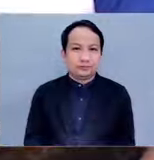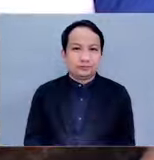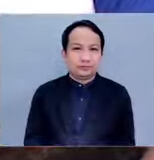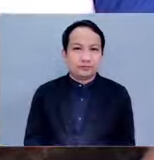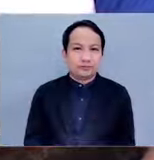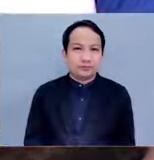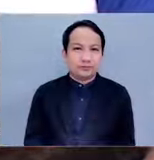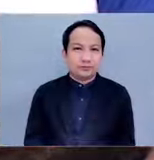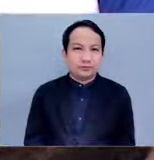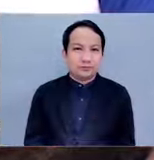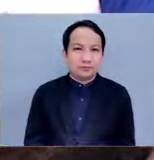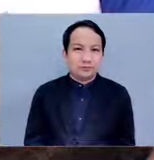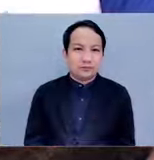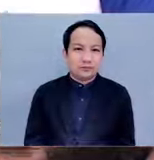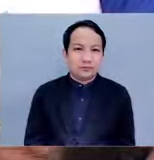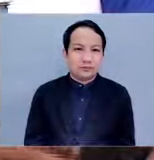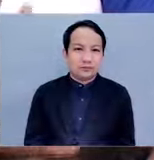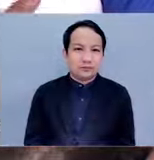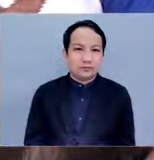po.